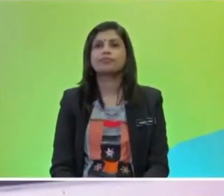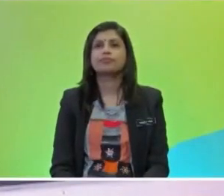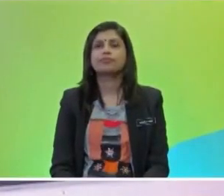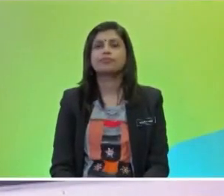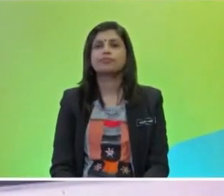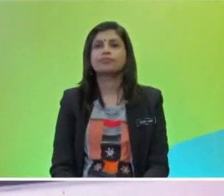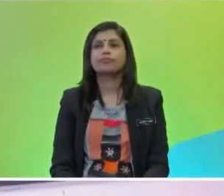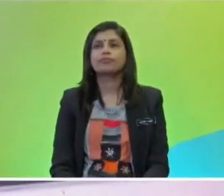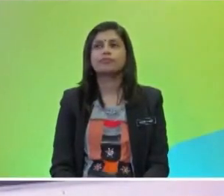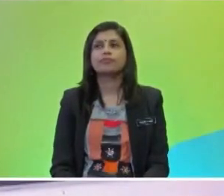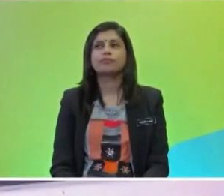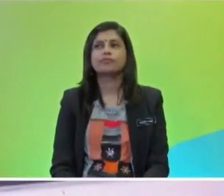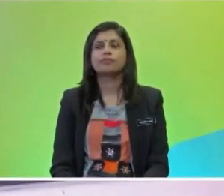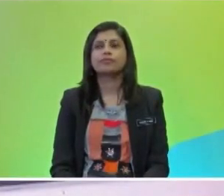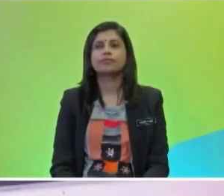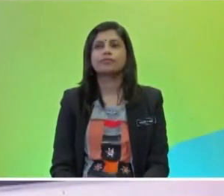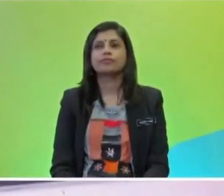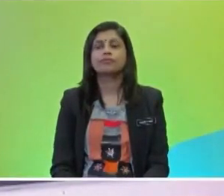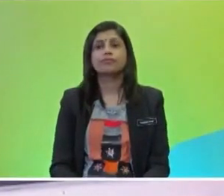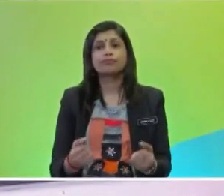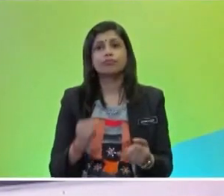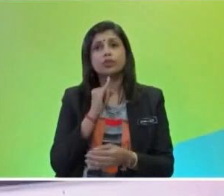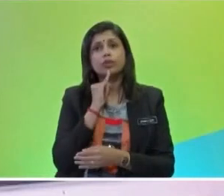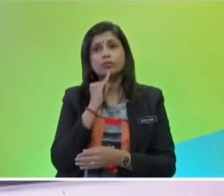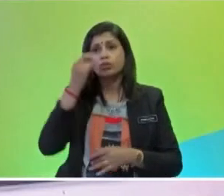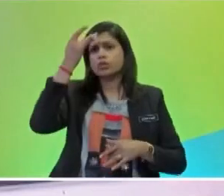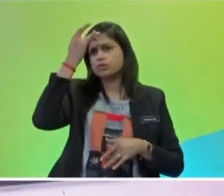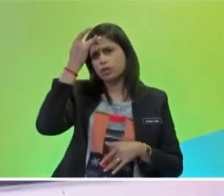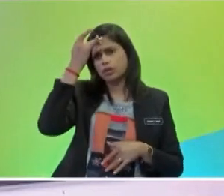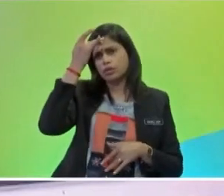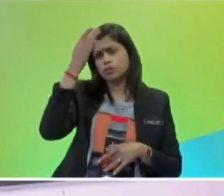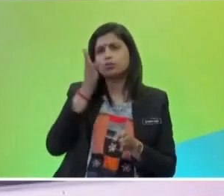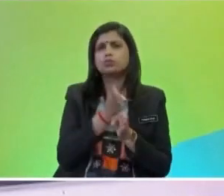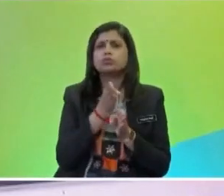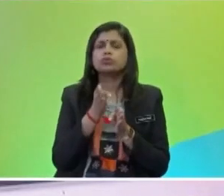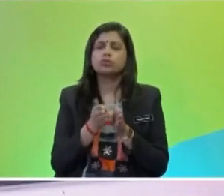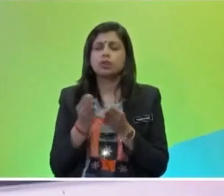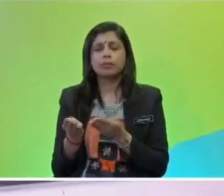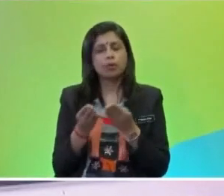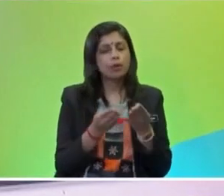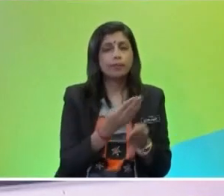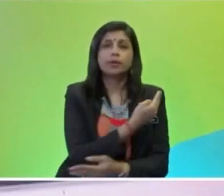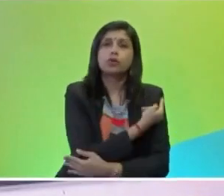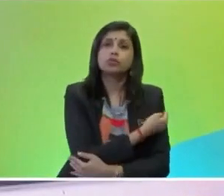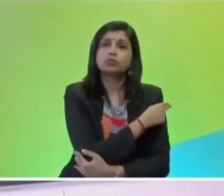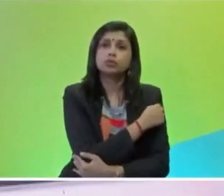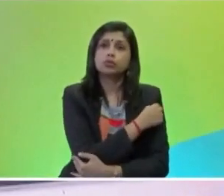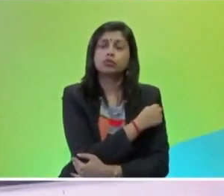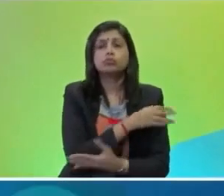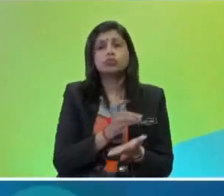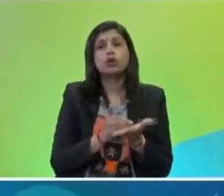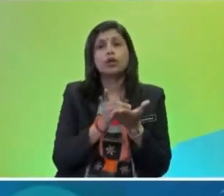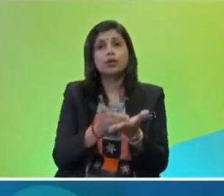Ibu Kanita sakit. Jiran membawanya ke hospital. Jiran menderma darah untuk ibu Kanita. Jiran melawat ibu